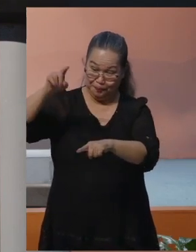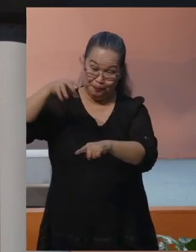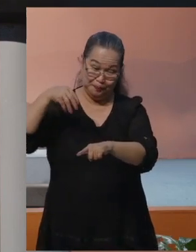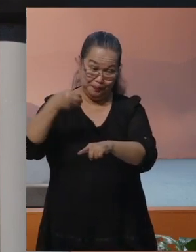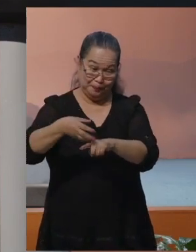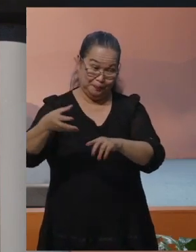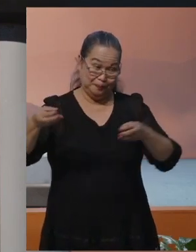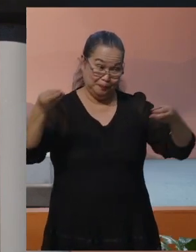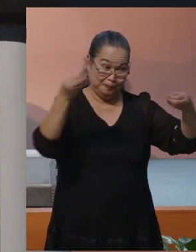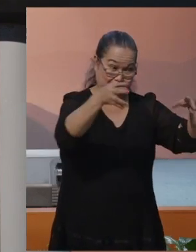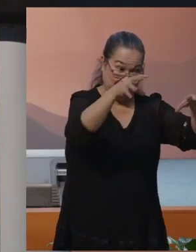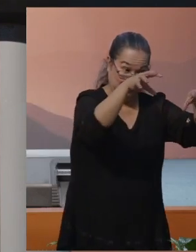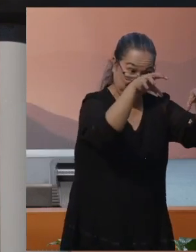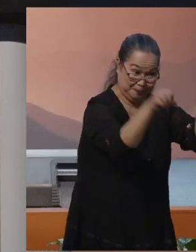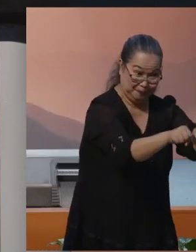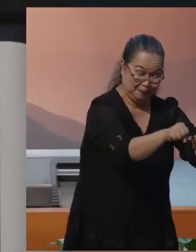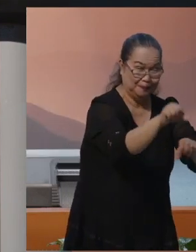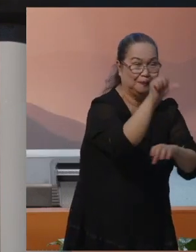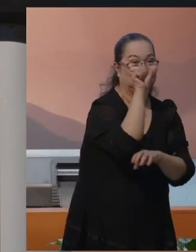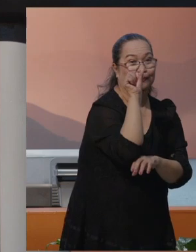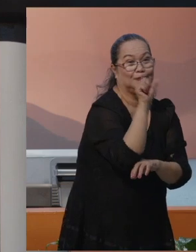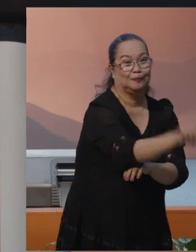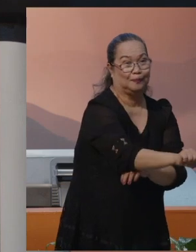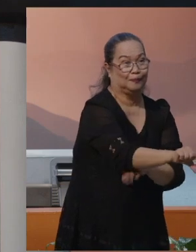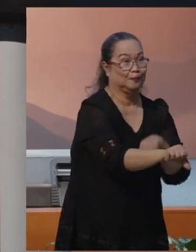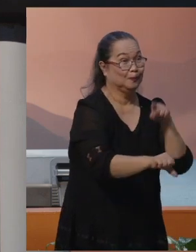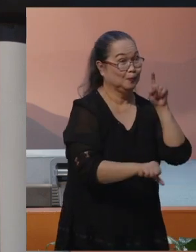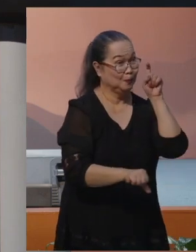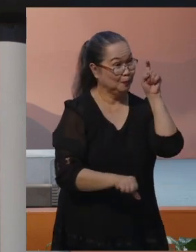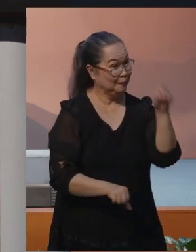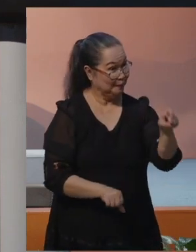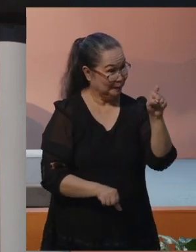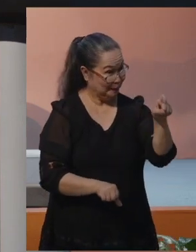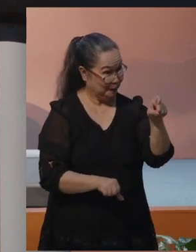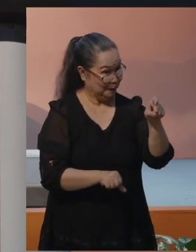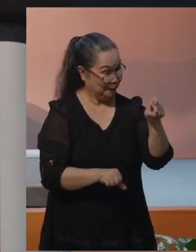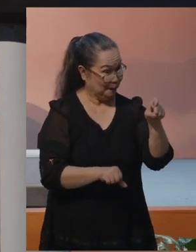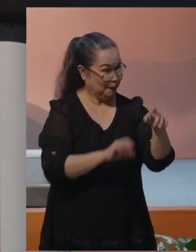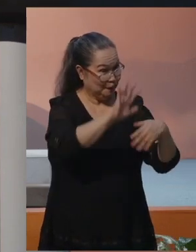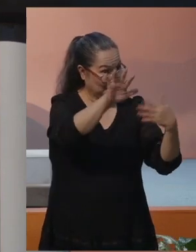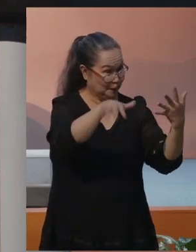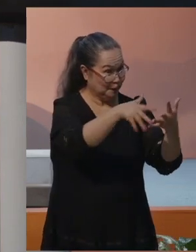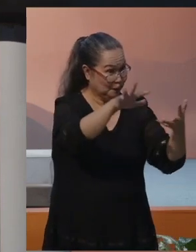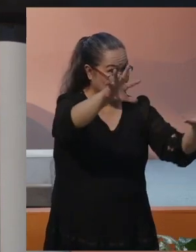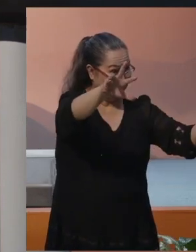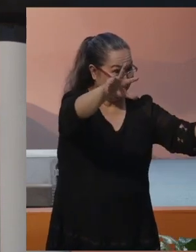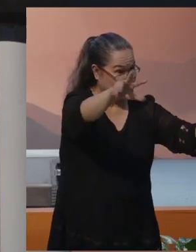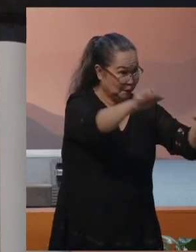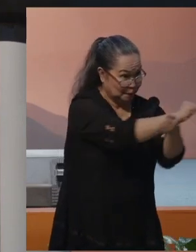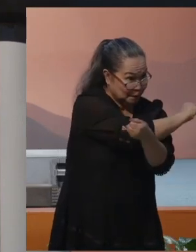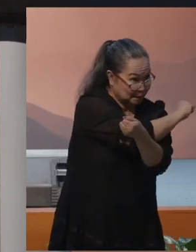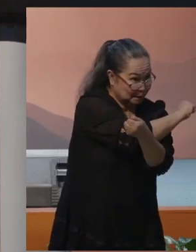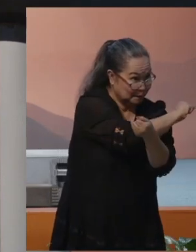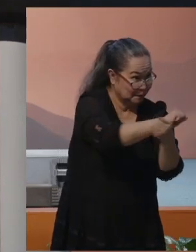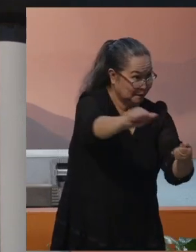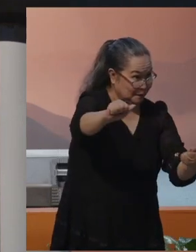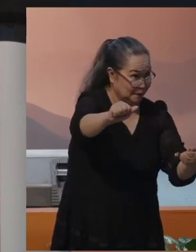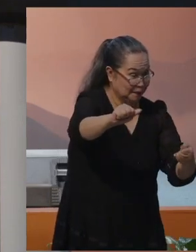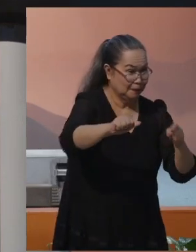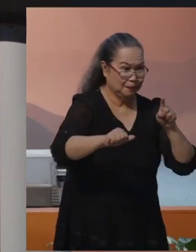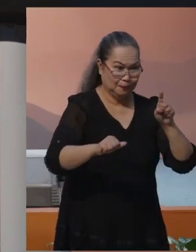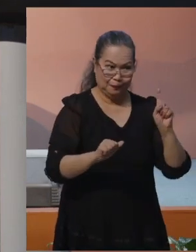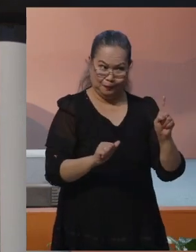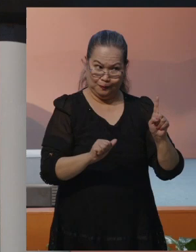over to you and you defeat them, then you must devote them to complete destruction. You shall make